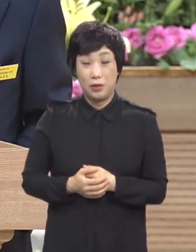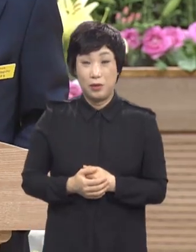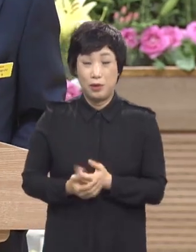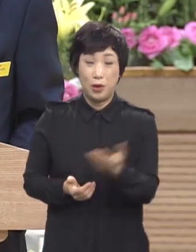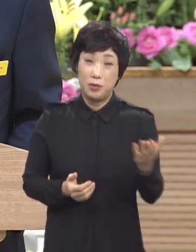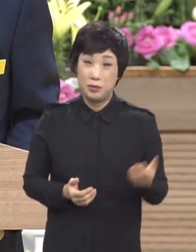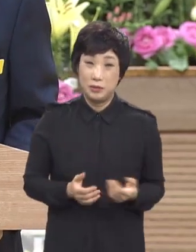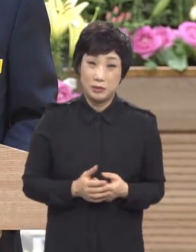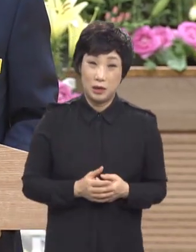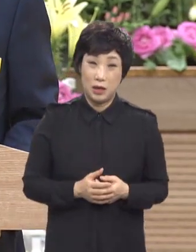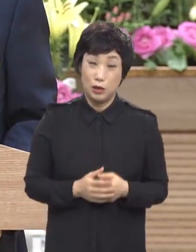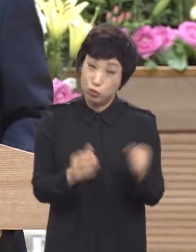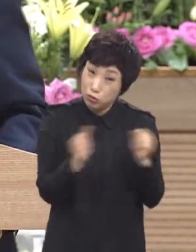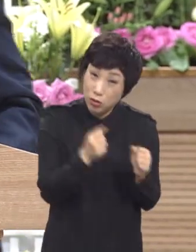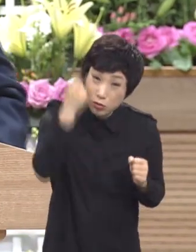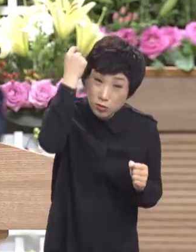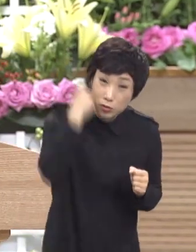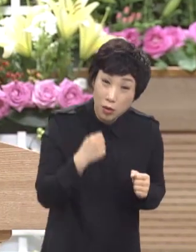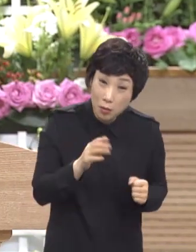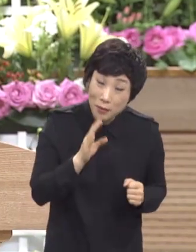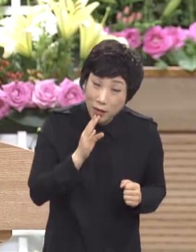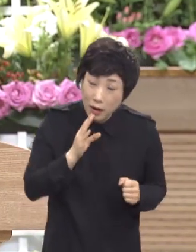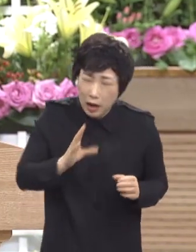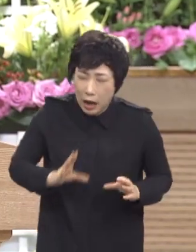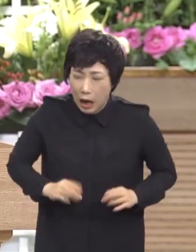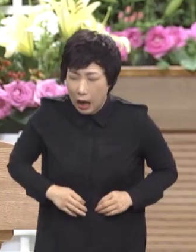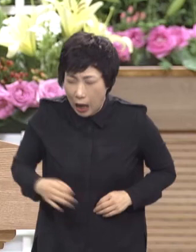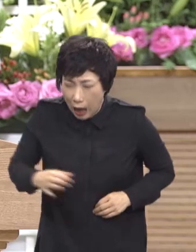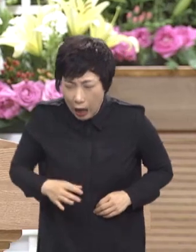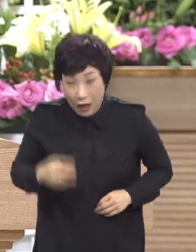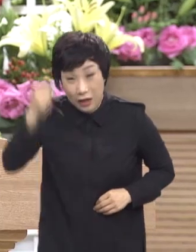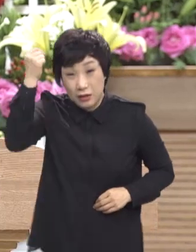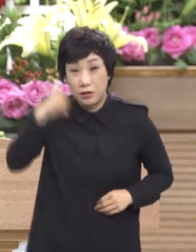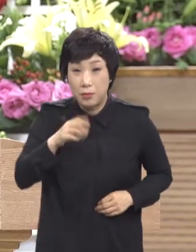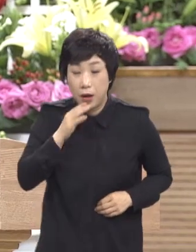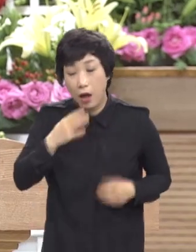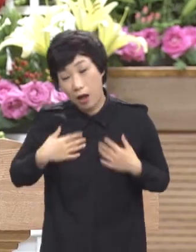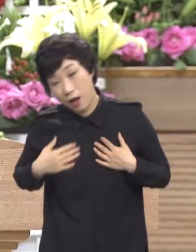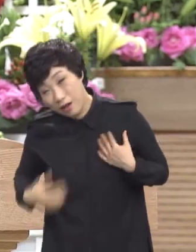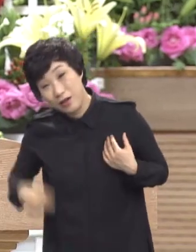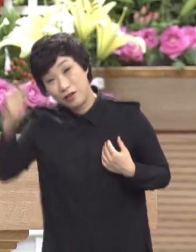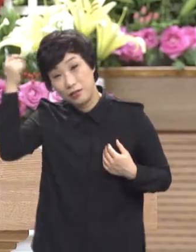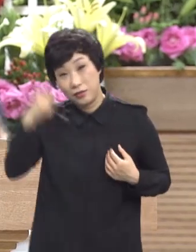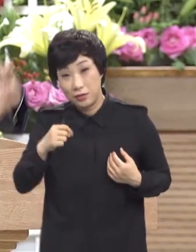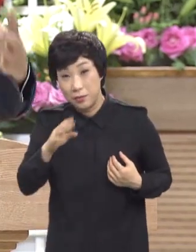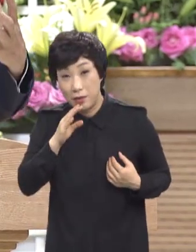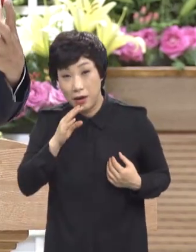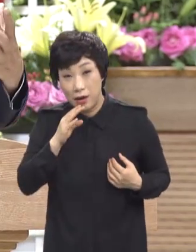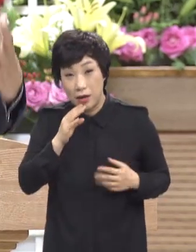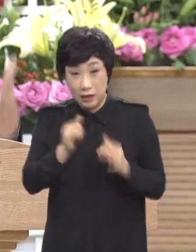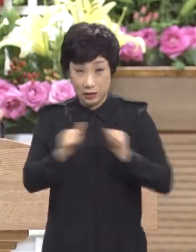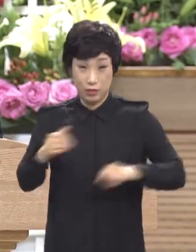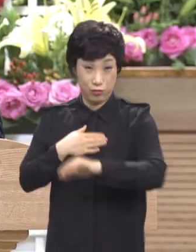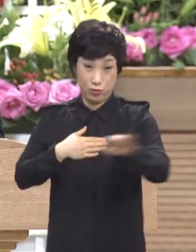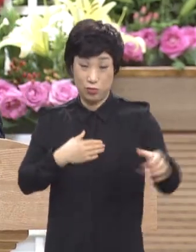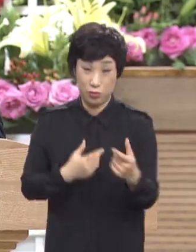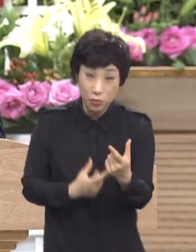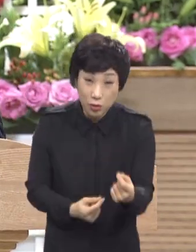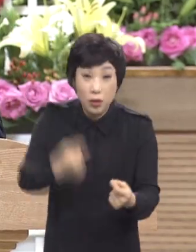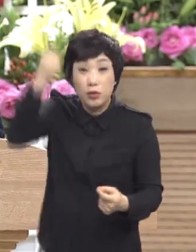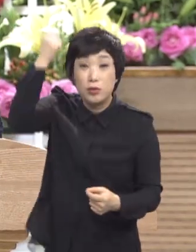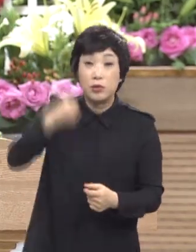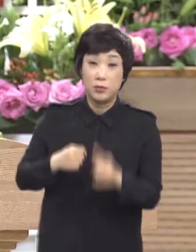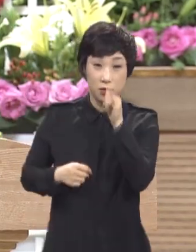춘 것도 느끼고 배고픈 것도 느끼고 피곤도 느끼고 우리와 똑같이